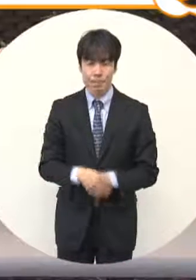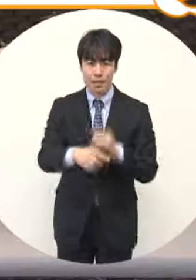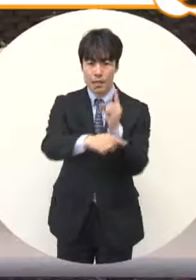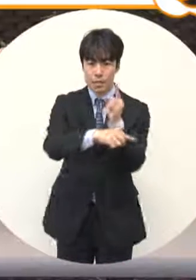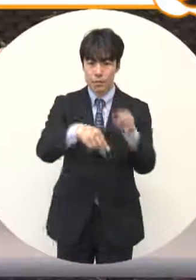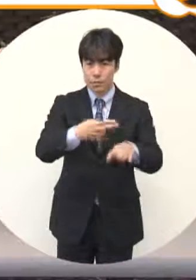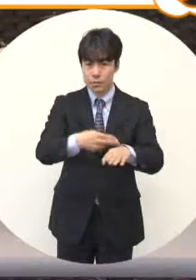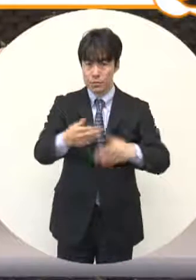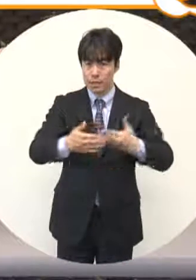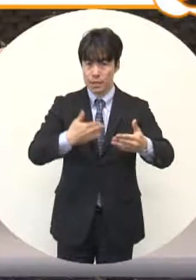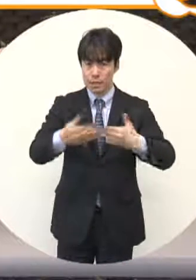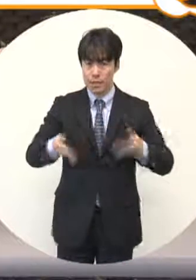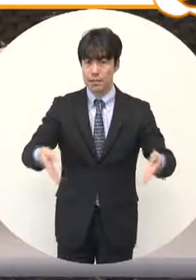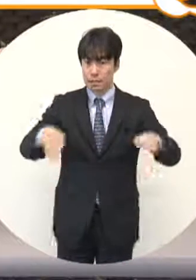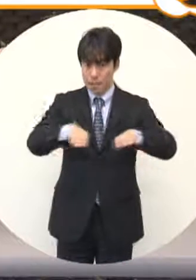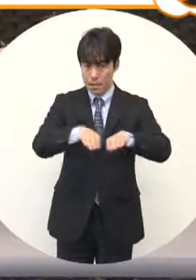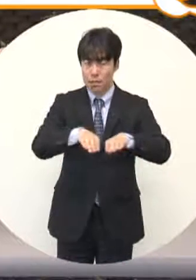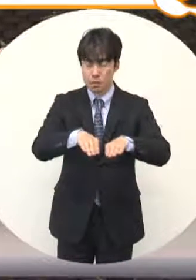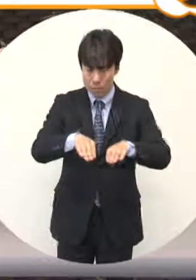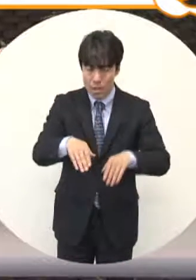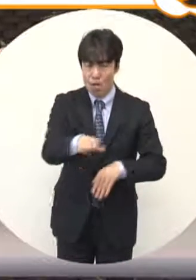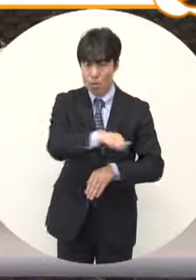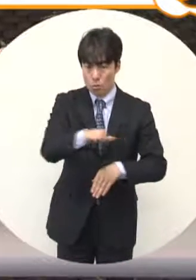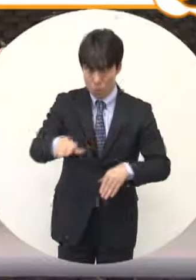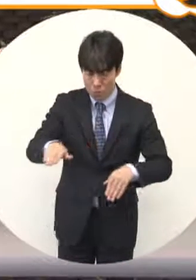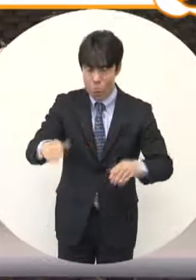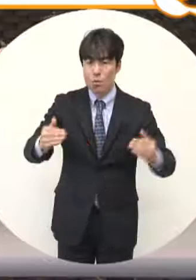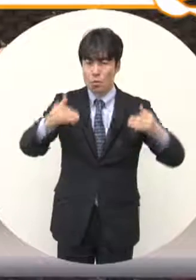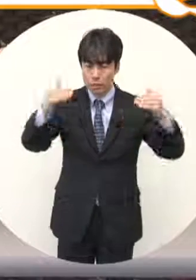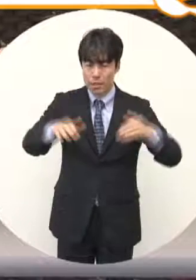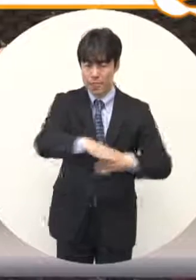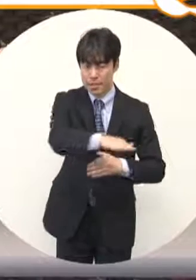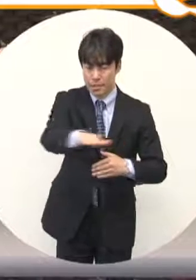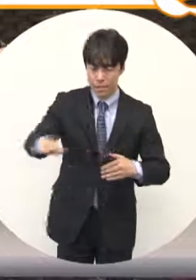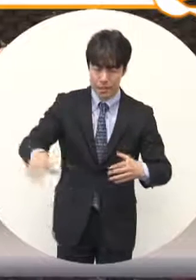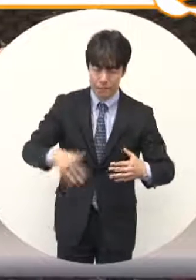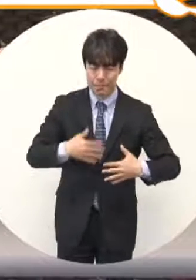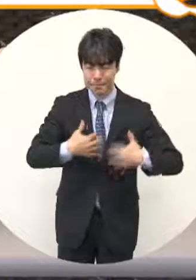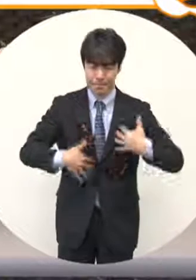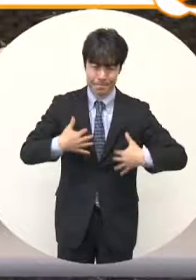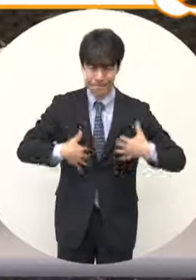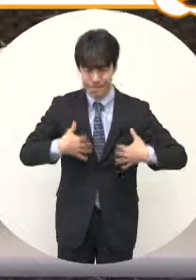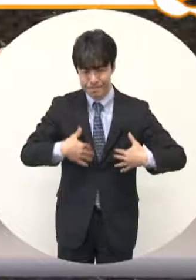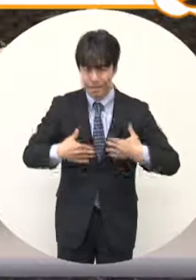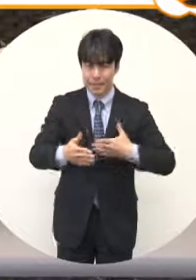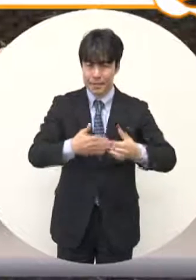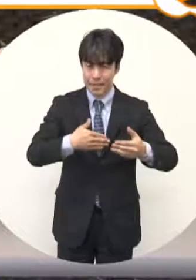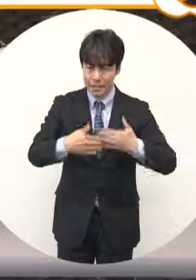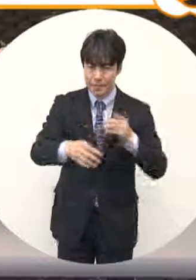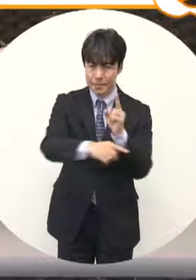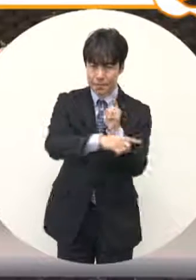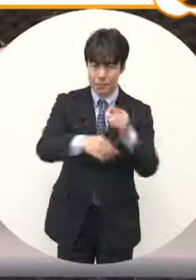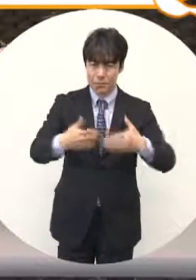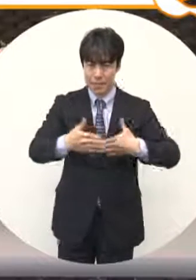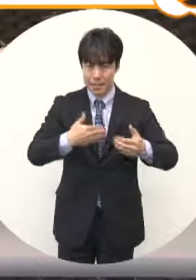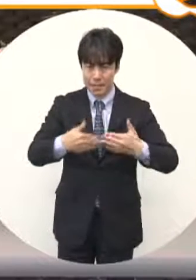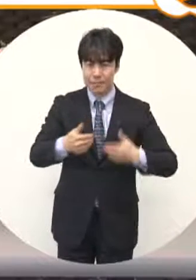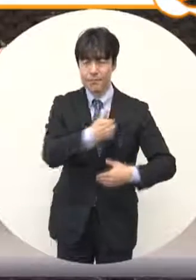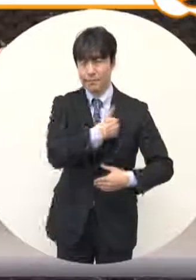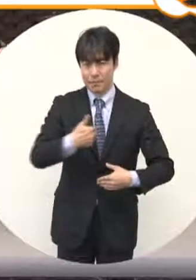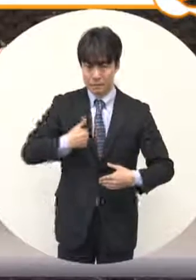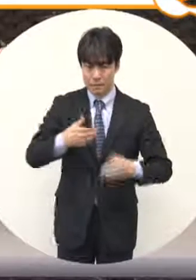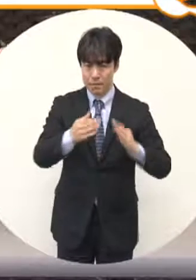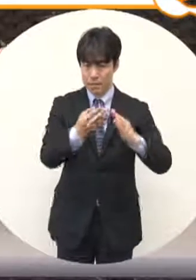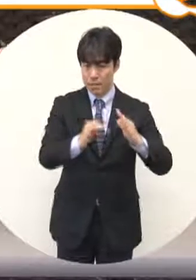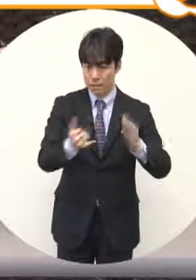科学技術体験センターは子どもから大人までワクワクする科学の体験ができます。ご家族